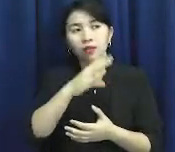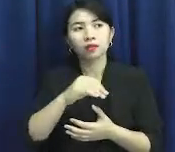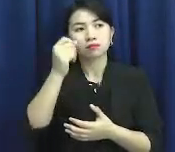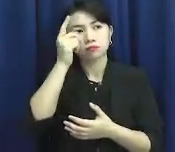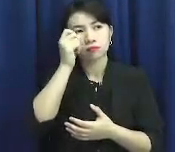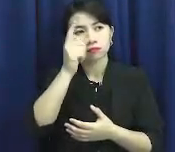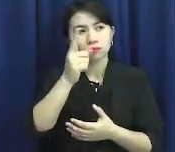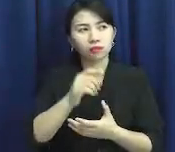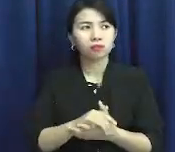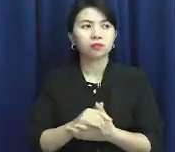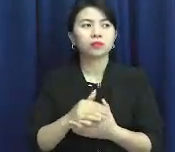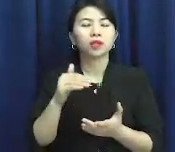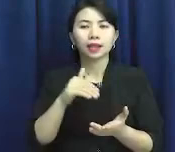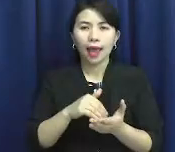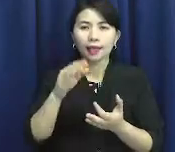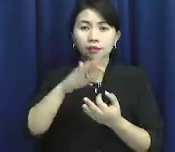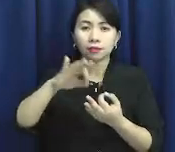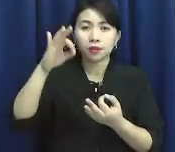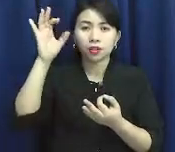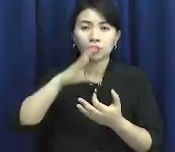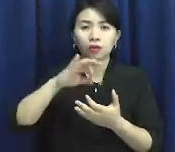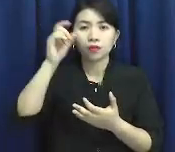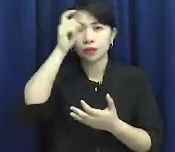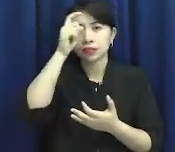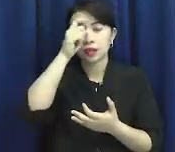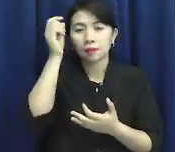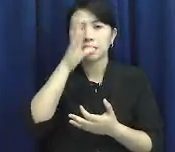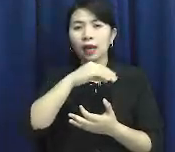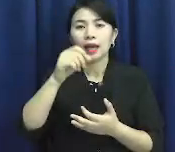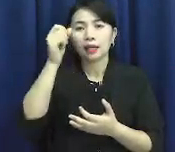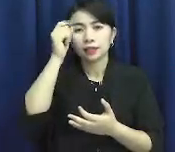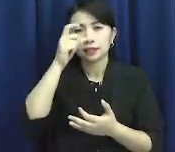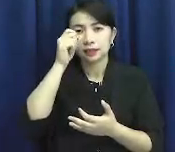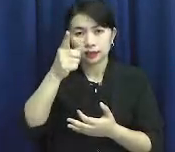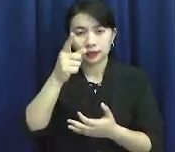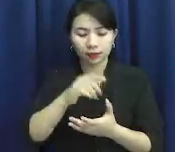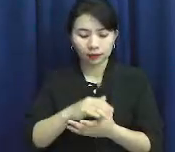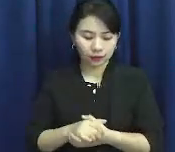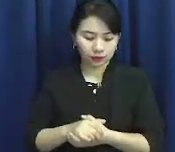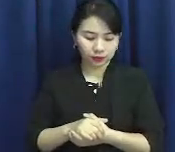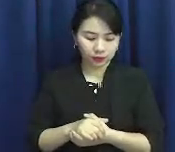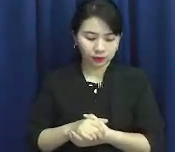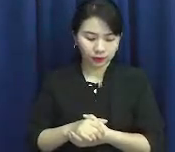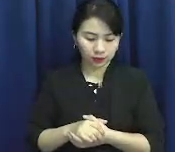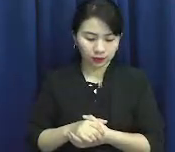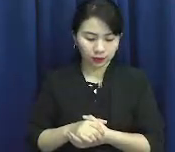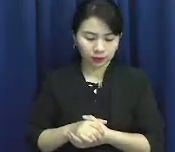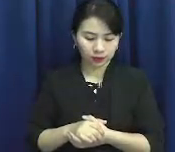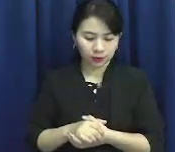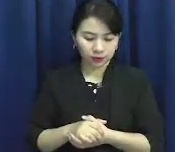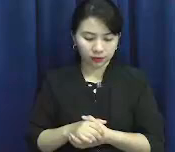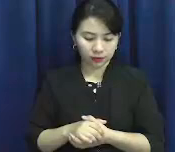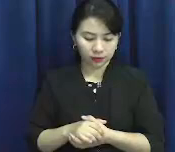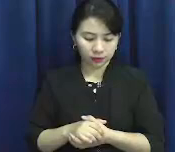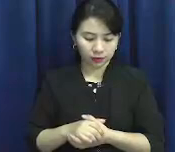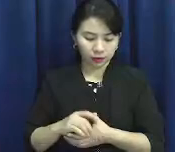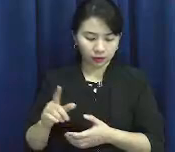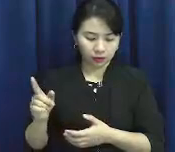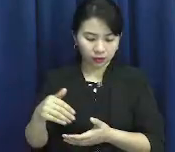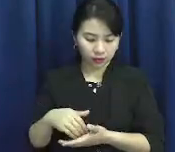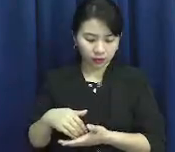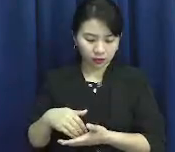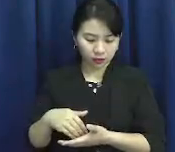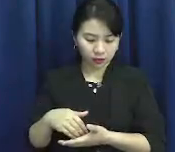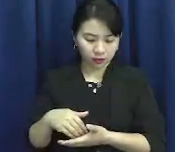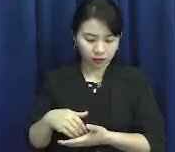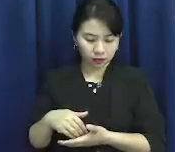ko sa inyo. Spirit of wisdom and understanding. Ang binasabi ko sa inyo nung nabasa ko to mga kapatid,